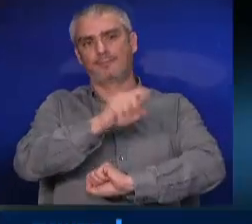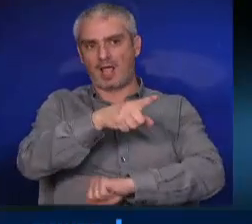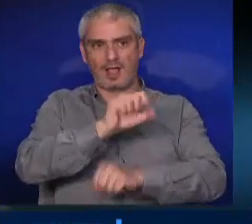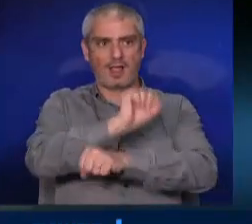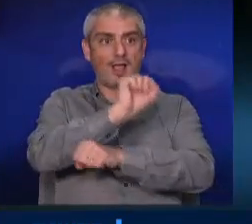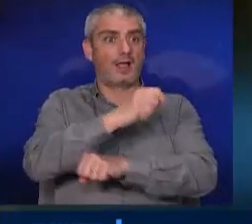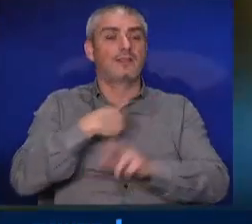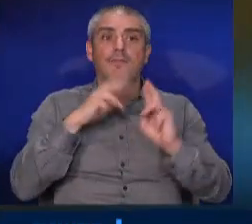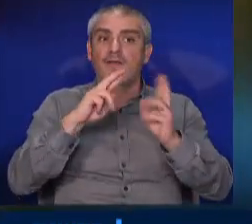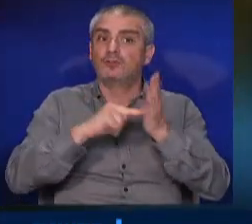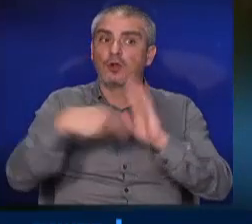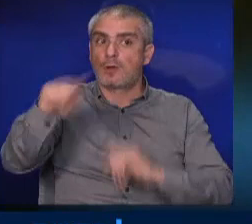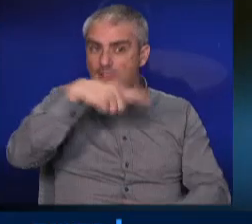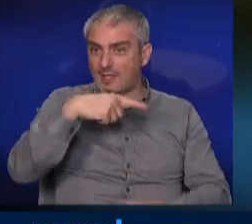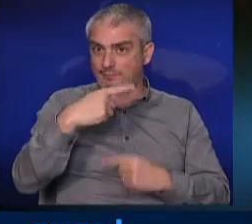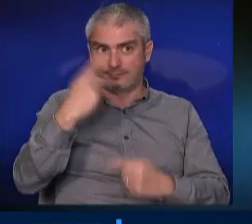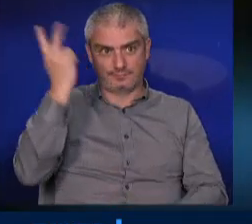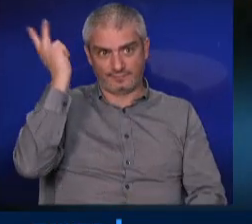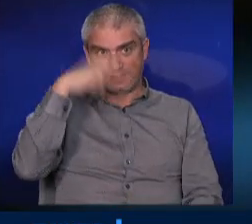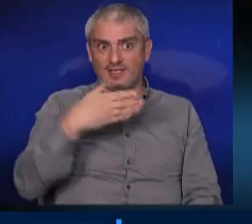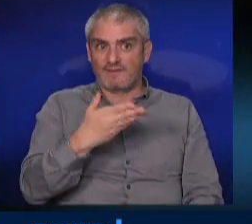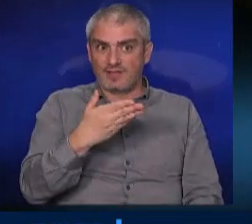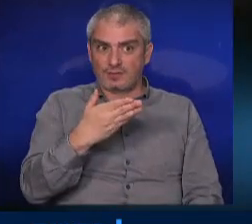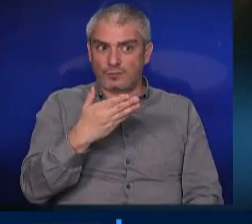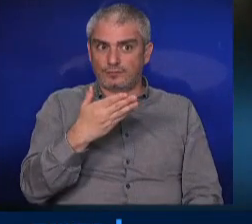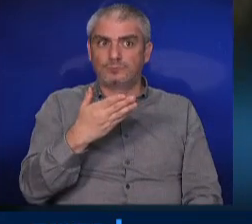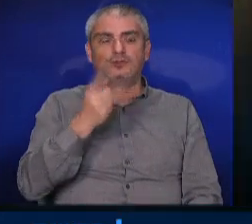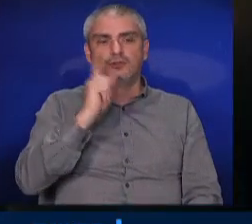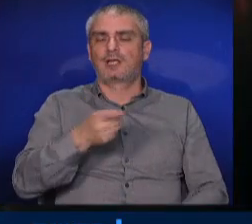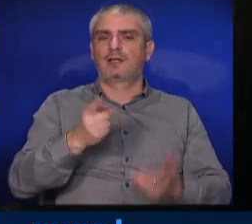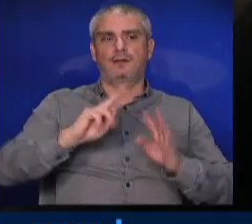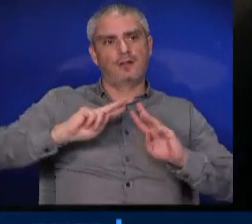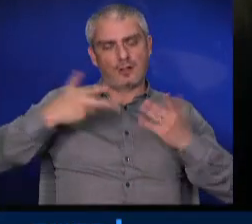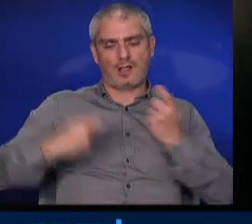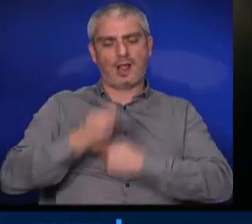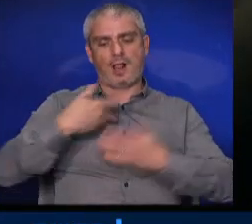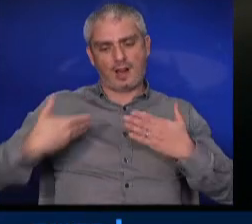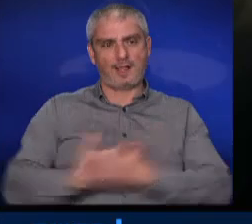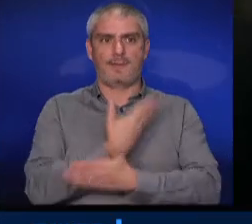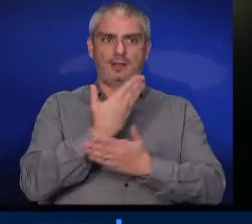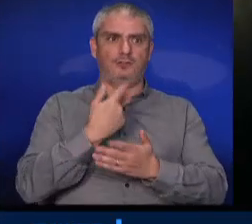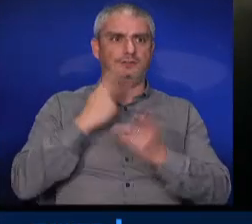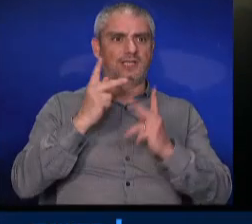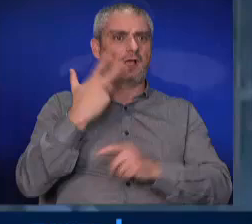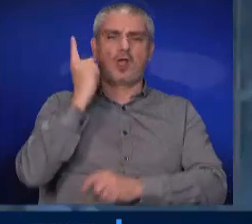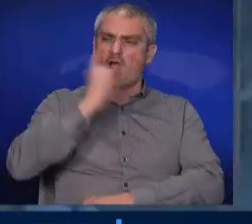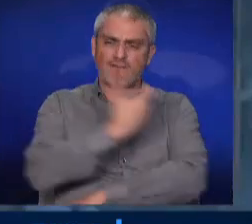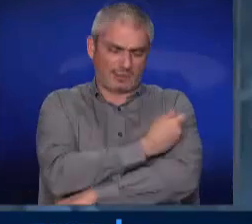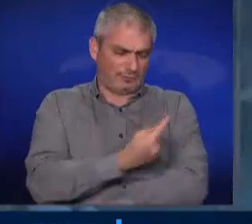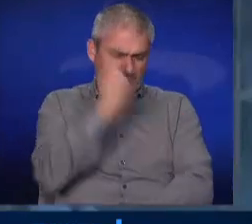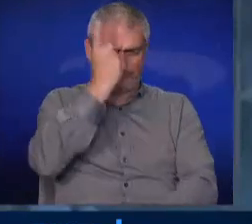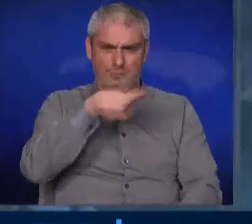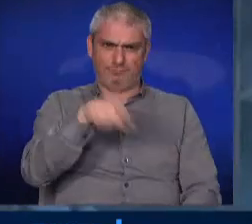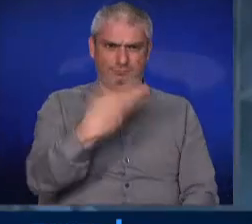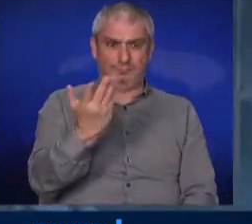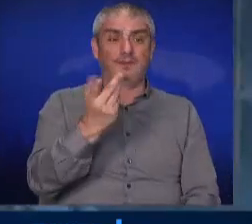that the traditional politicians would understand that, you know, we must reopen the economy, we must stop all these mandates.